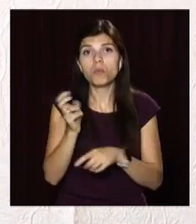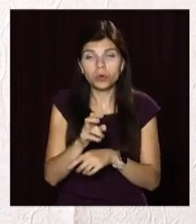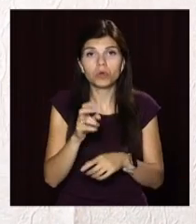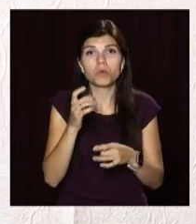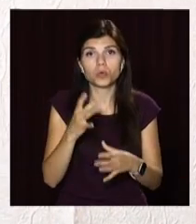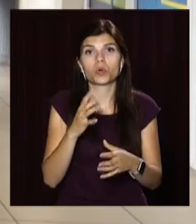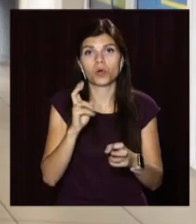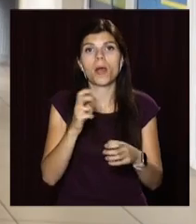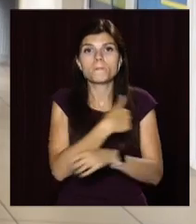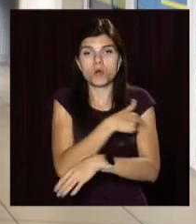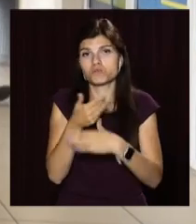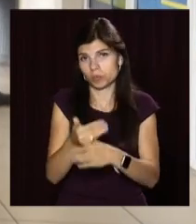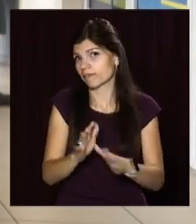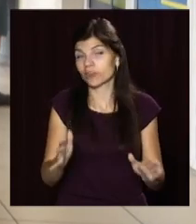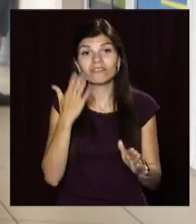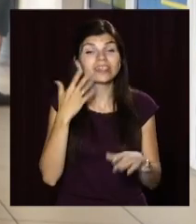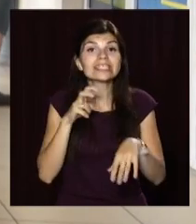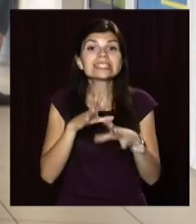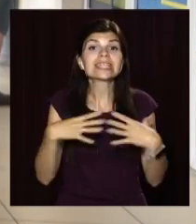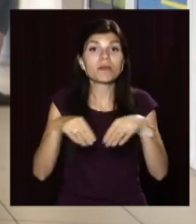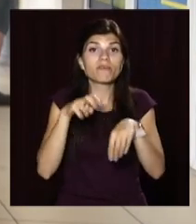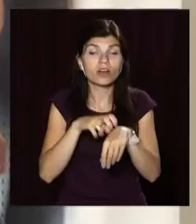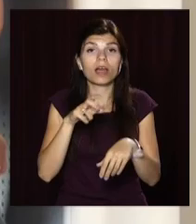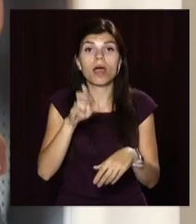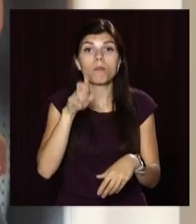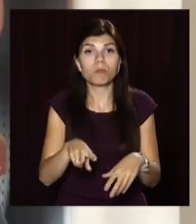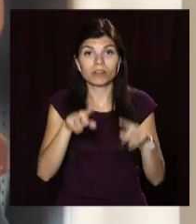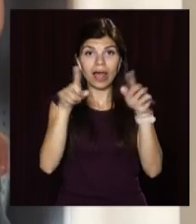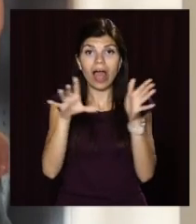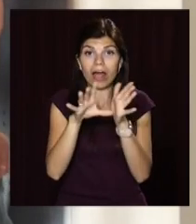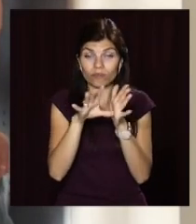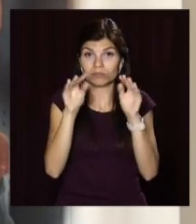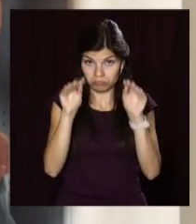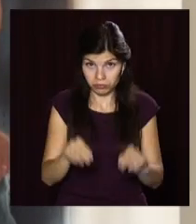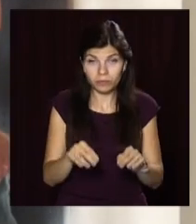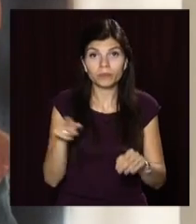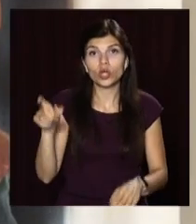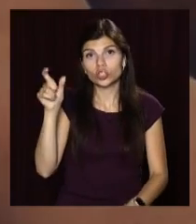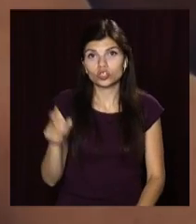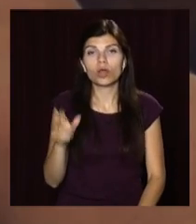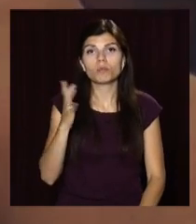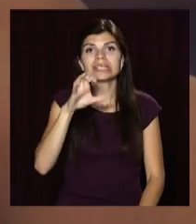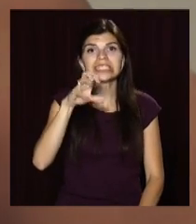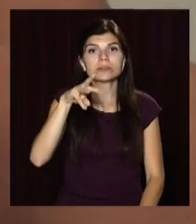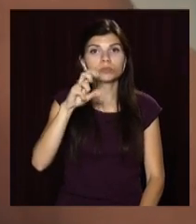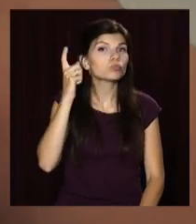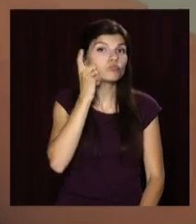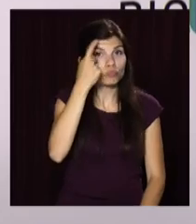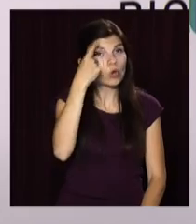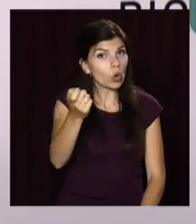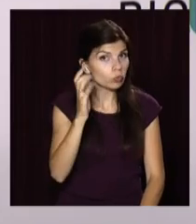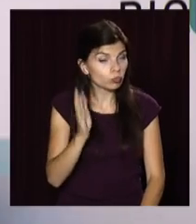получать медицинскую помощь. Щойно сімейний лікар оформить електронний листок непрацездатності, пацієнту приходитиме